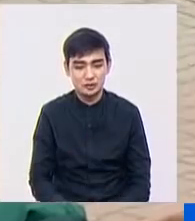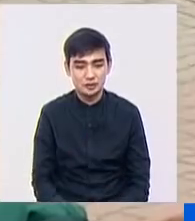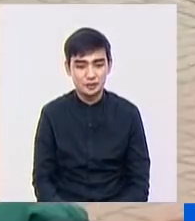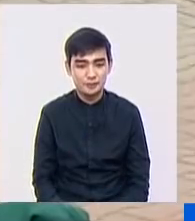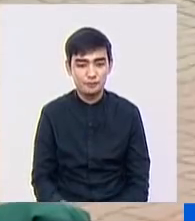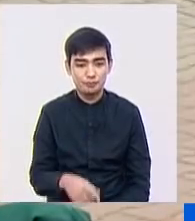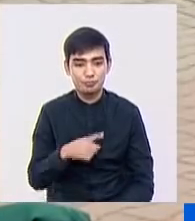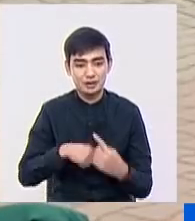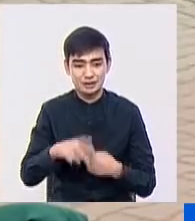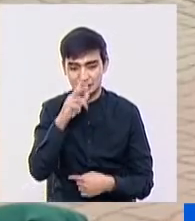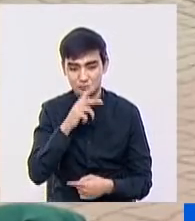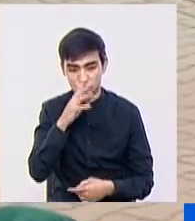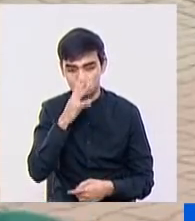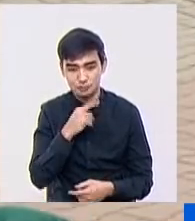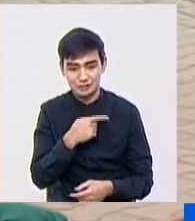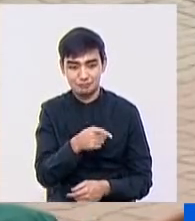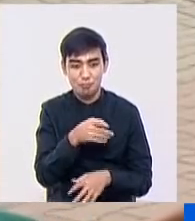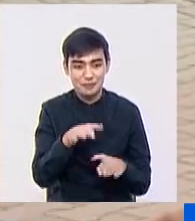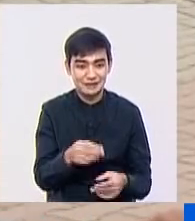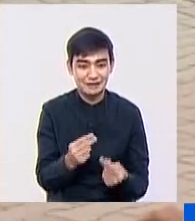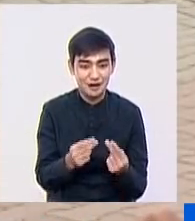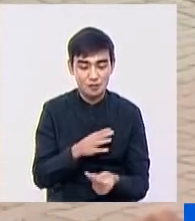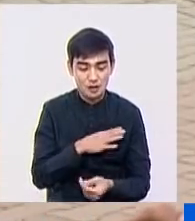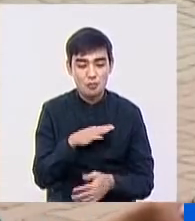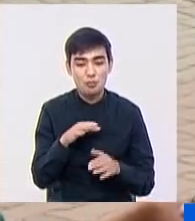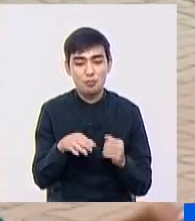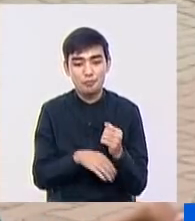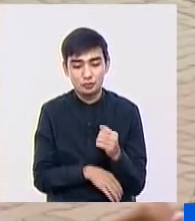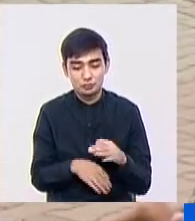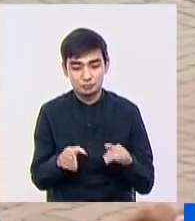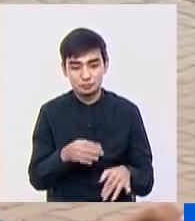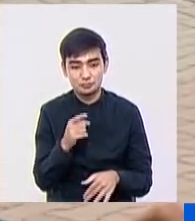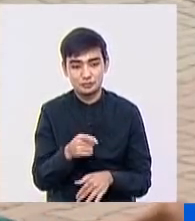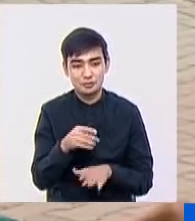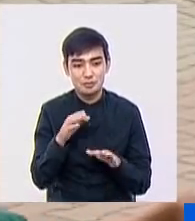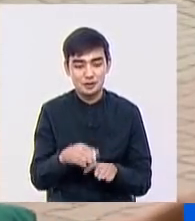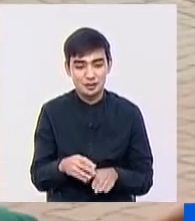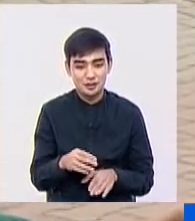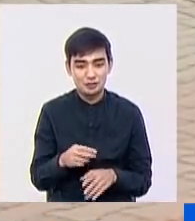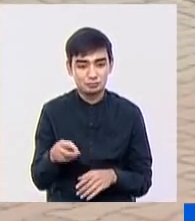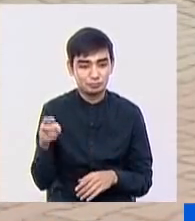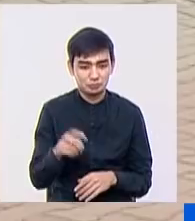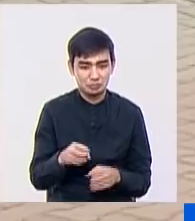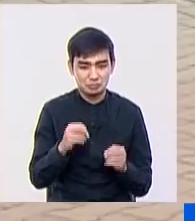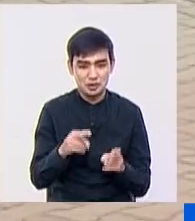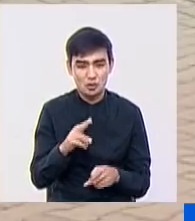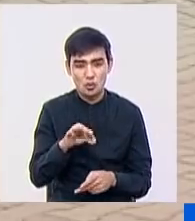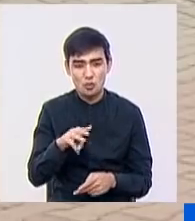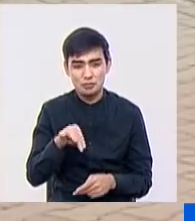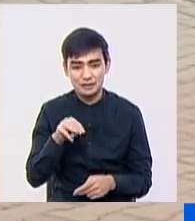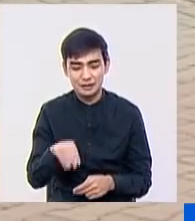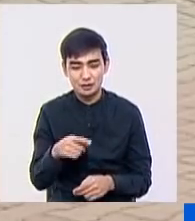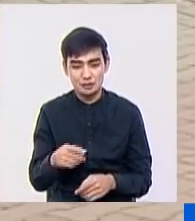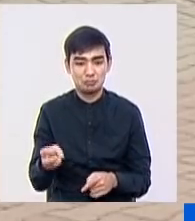Мы 3-4 месяца здесь играли. Потом вот этот ардагерский какой-то комитет приехал,